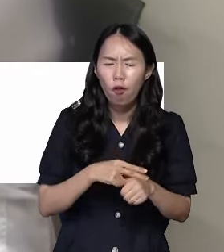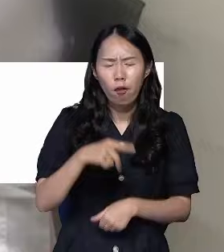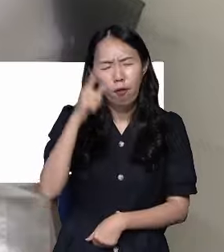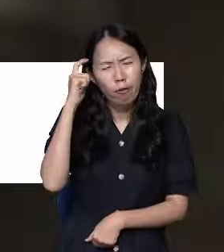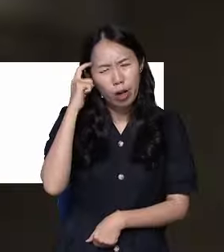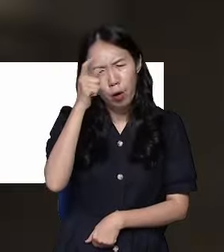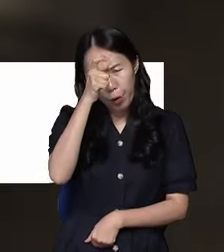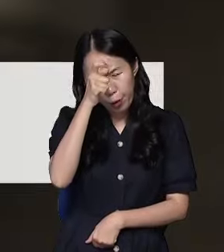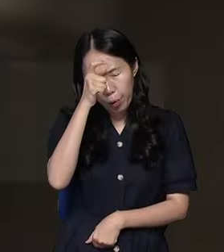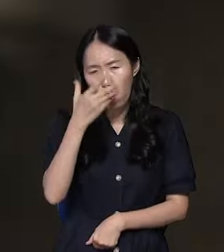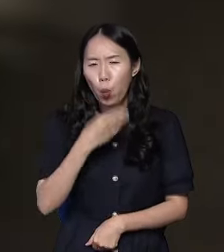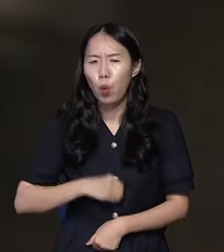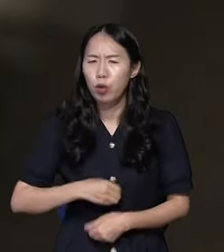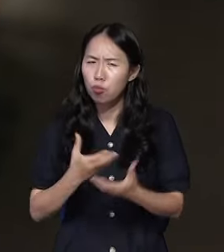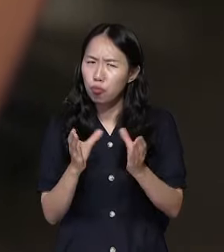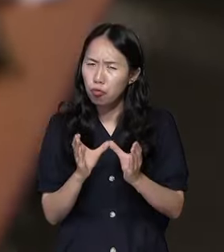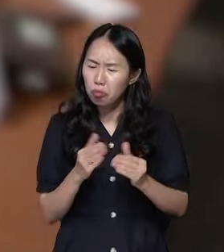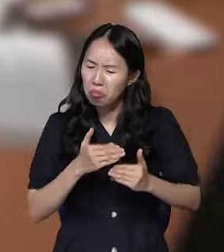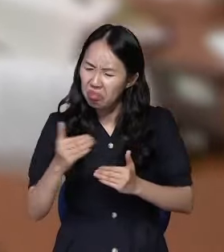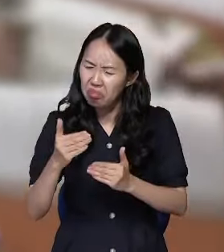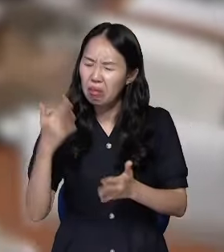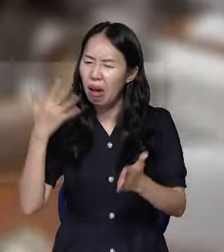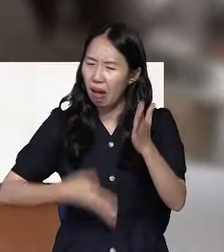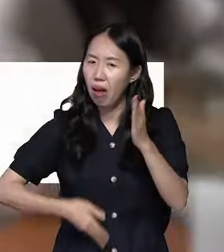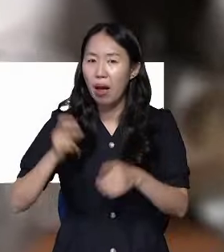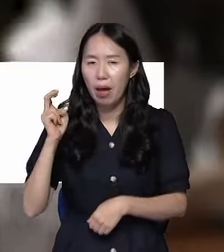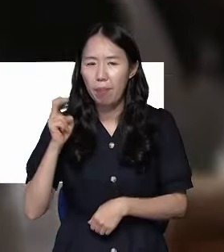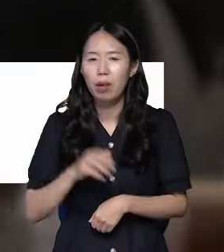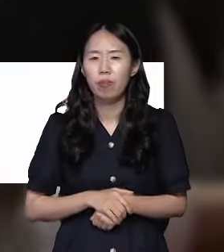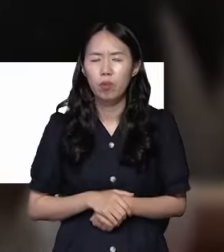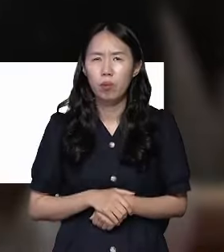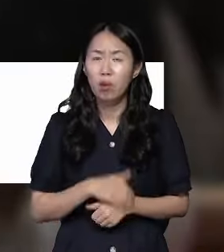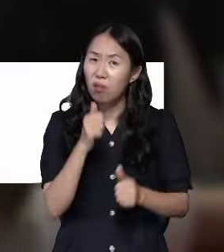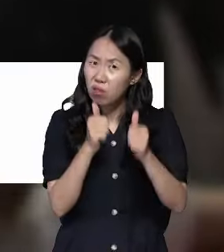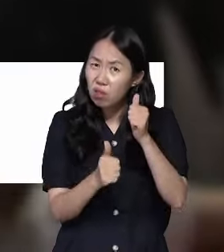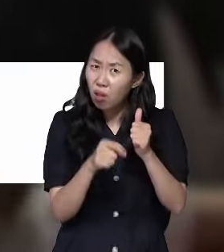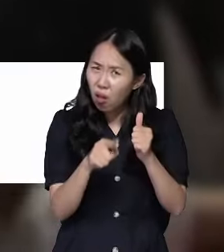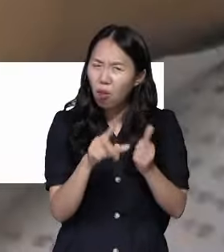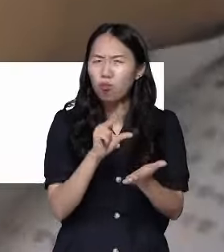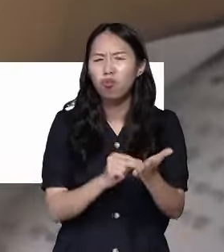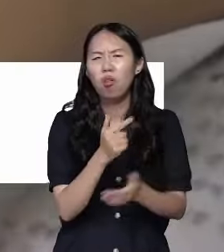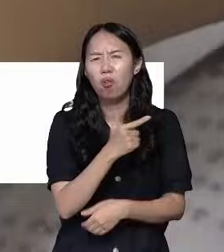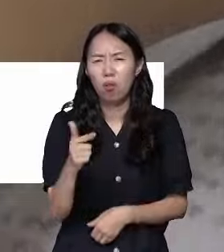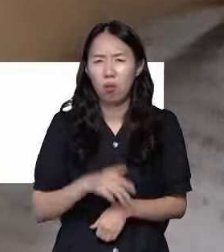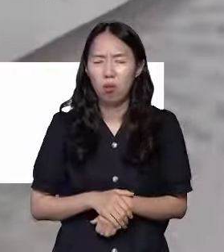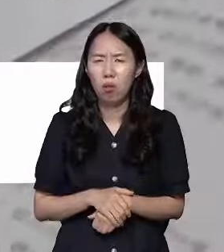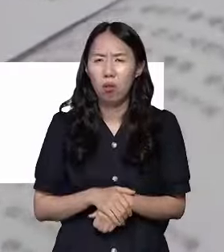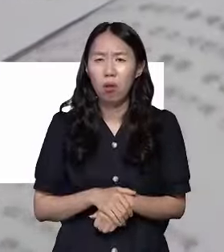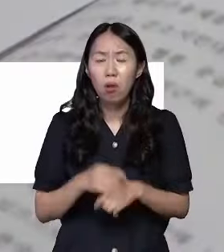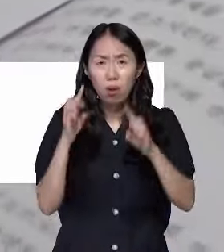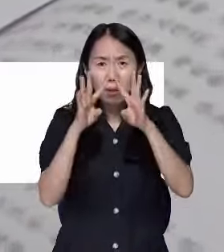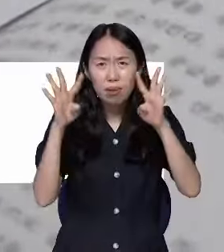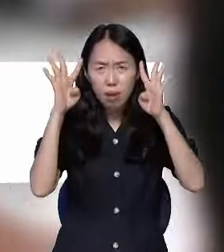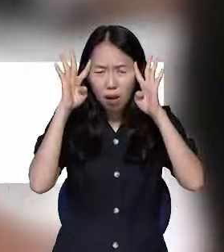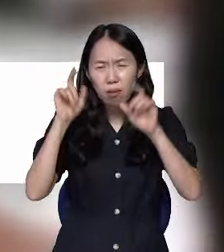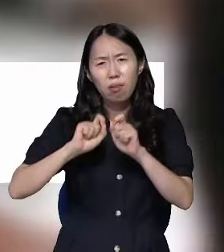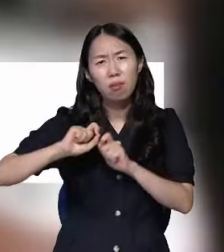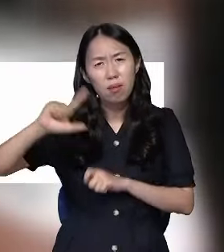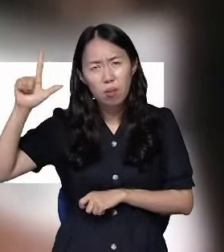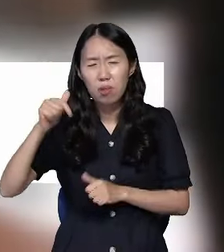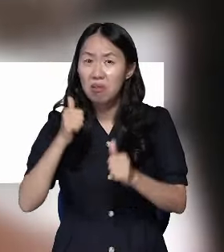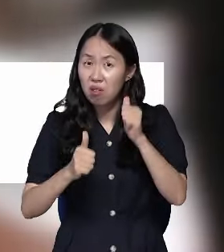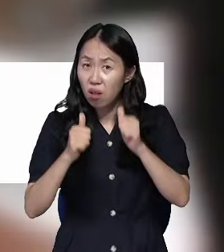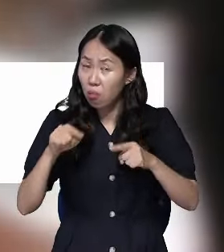확률이 큽니다. 의사 국가시험도 파행이 예고됐습니다. 강의실로 돌아오지 않은 의대 4학년생 대부분이